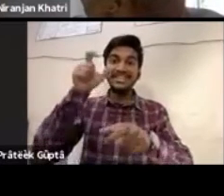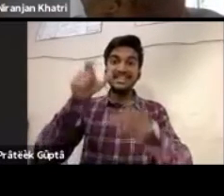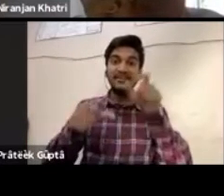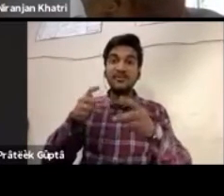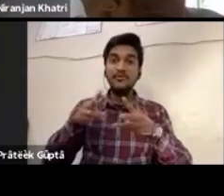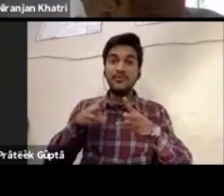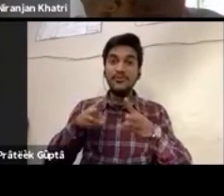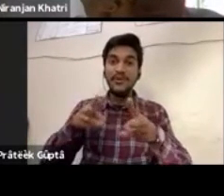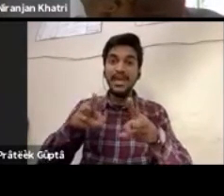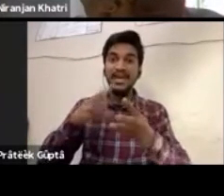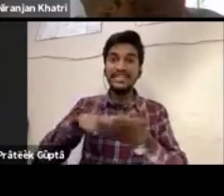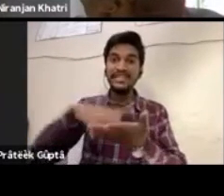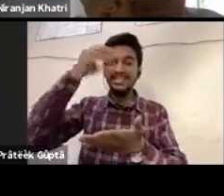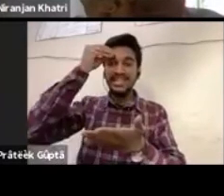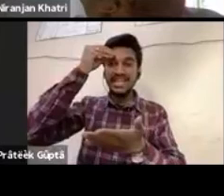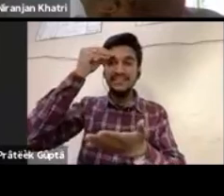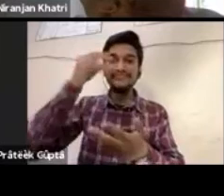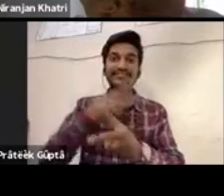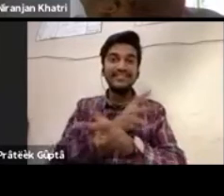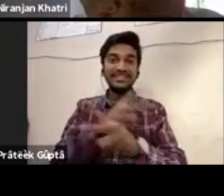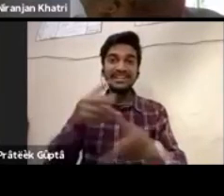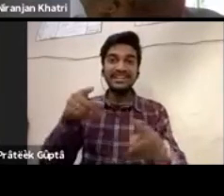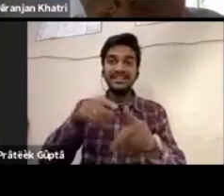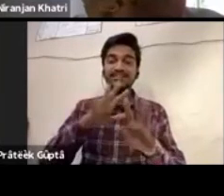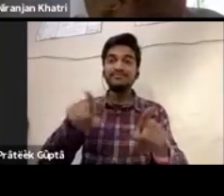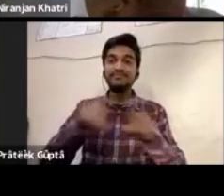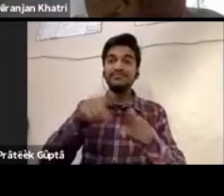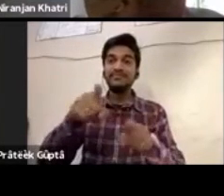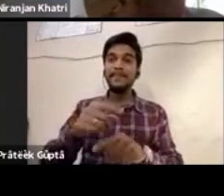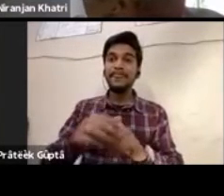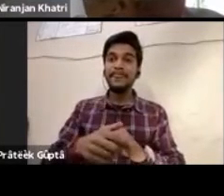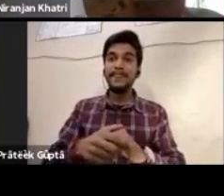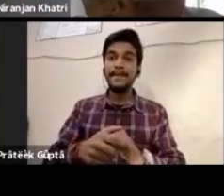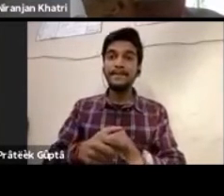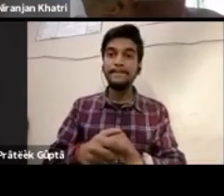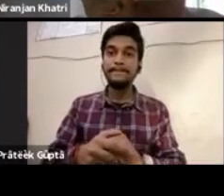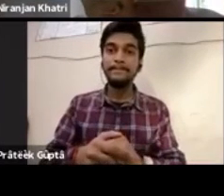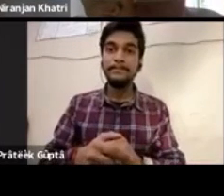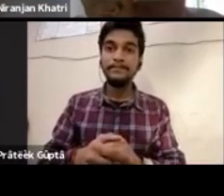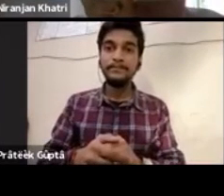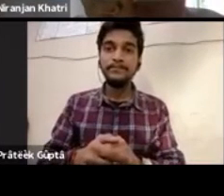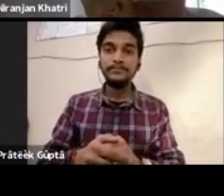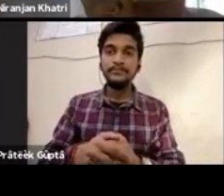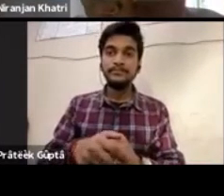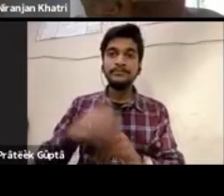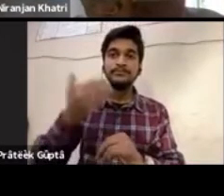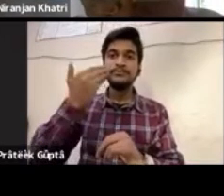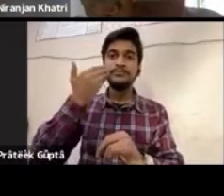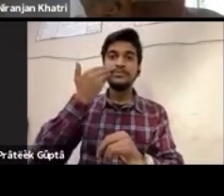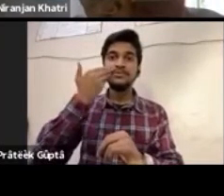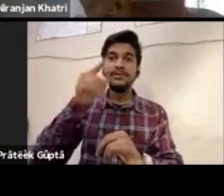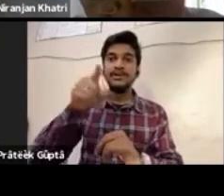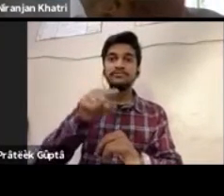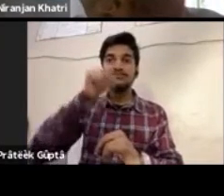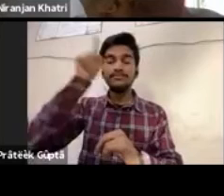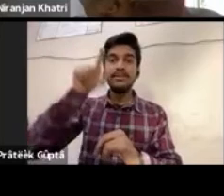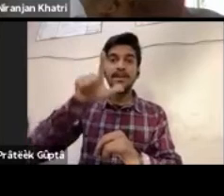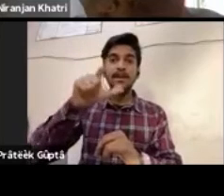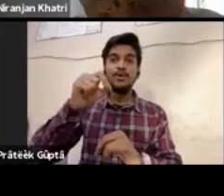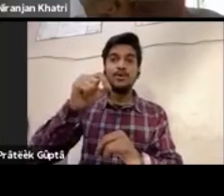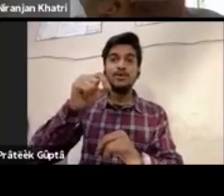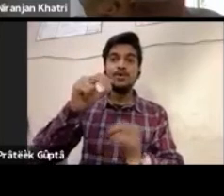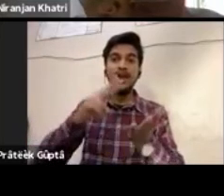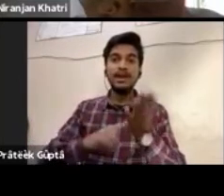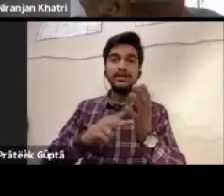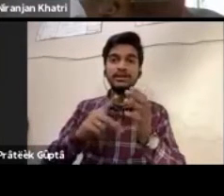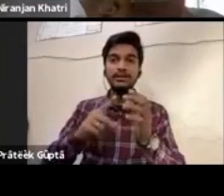you, sir. एक बार मैं लंदन ट्यूब स्टेशन पे आई वांटेड एंड आई विल प्रोबली टेक अनदर 30 सेकंड, आई